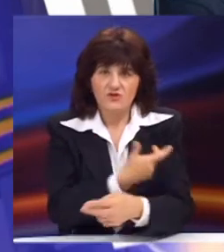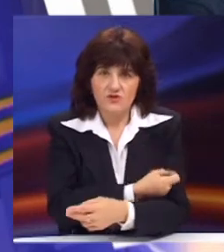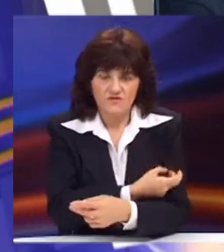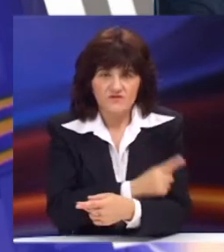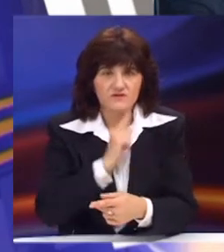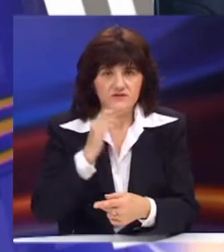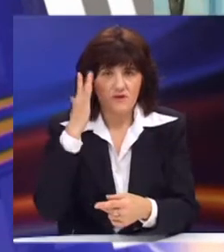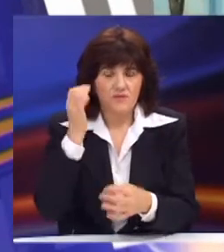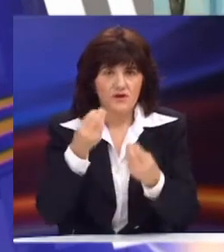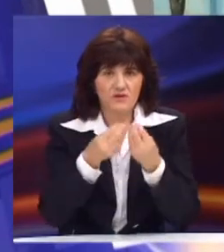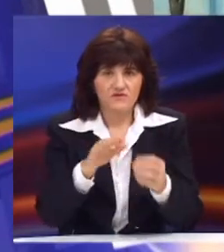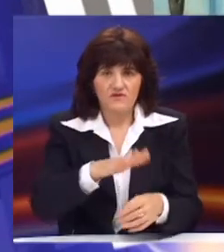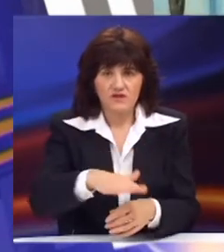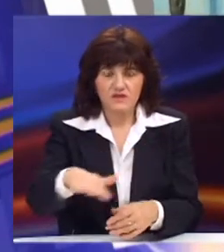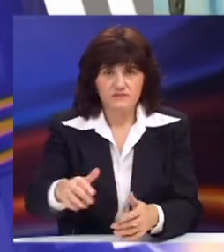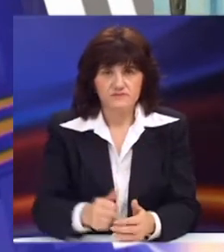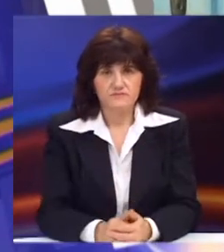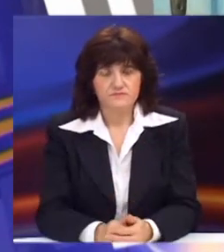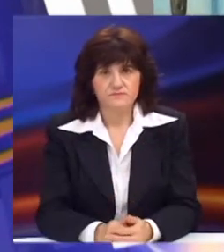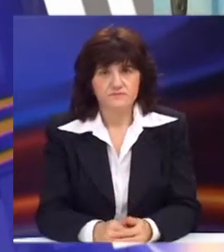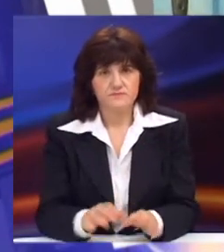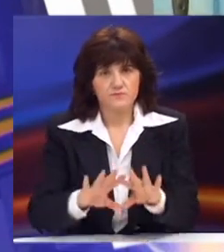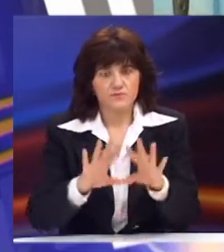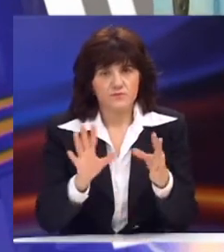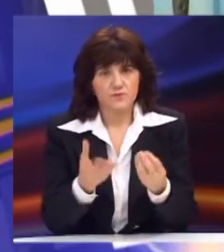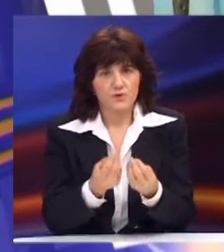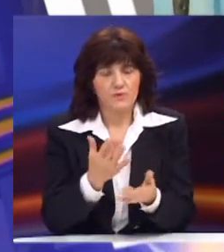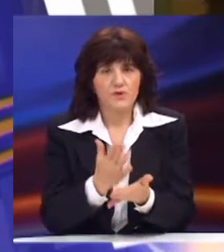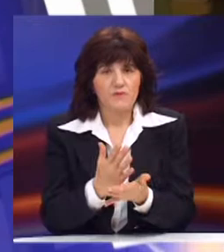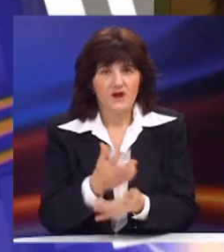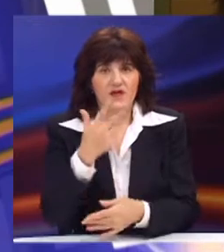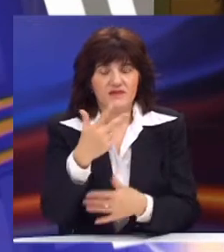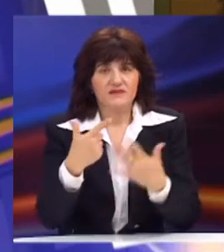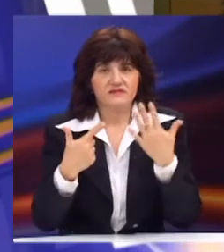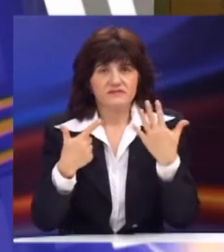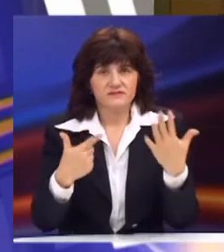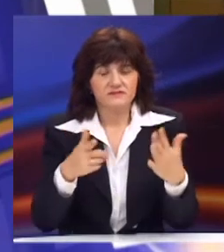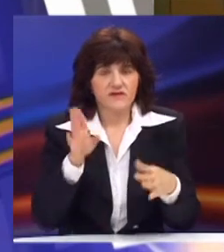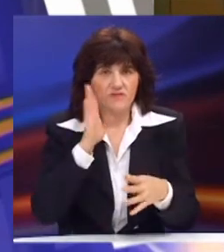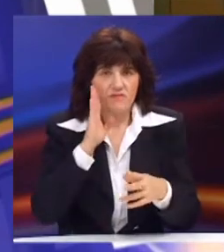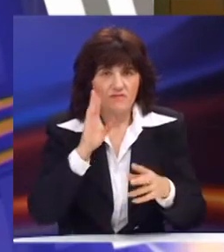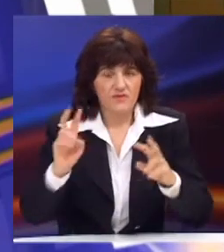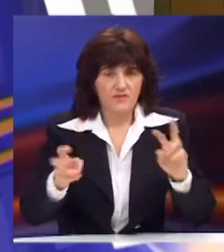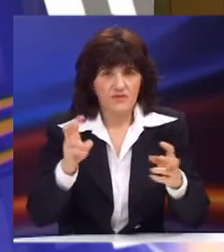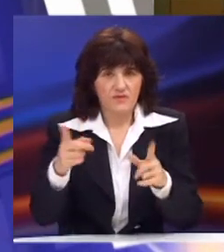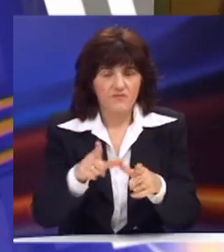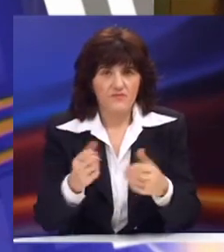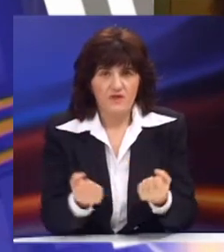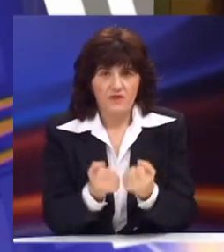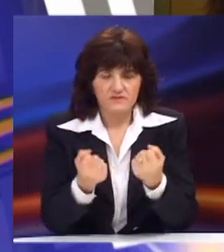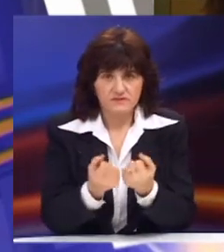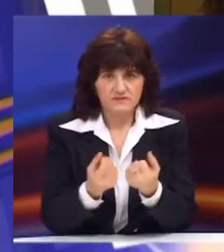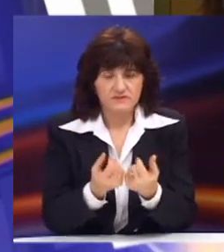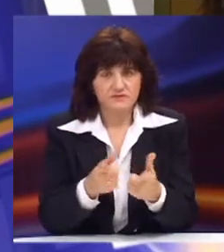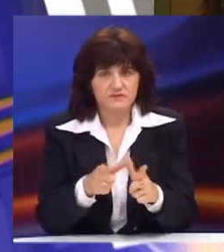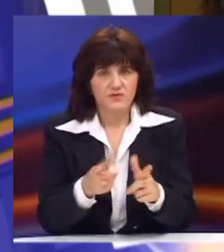važnosti vakcinacije i rane zaštite deteta. Ukupno je bilo realizovano 37 radionica za majke, od toga je 6